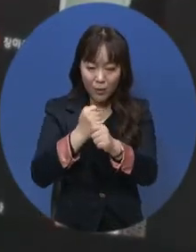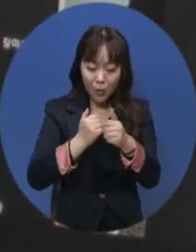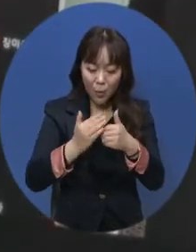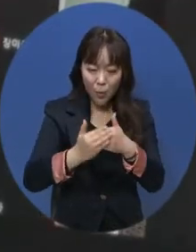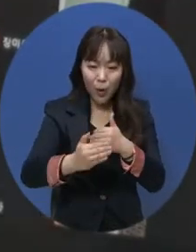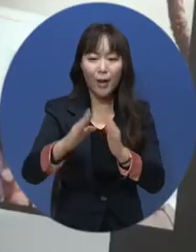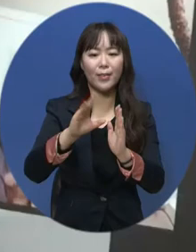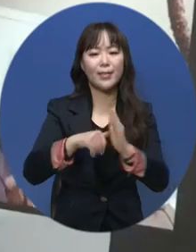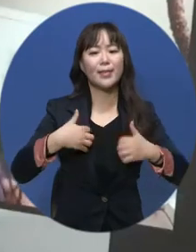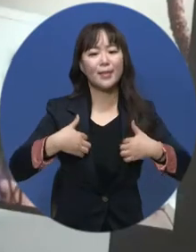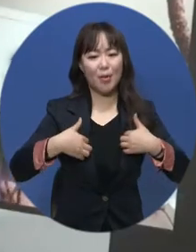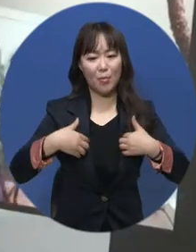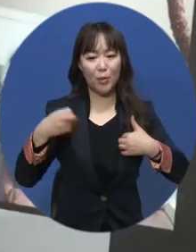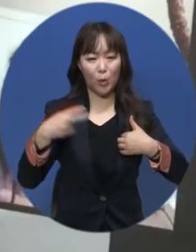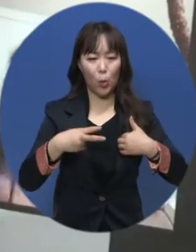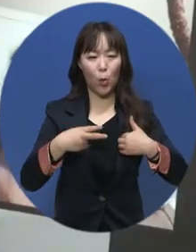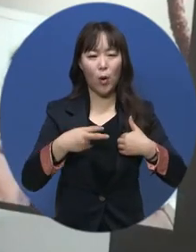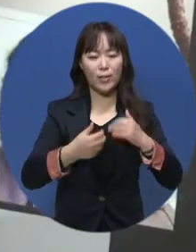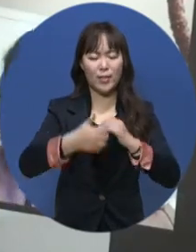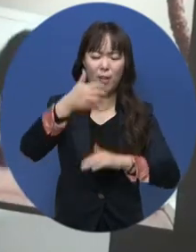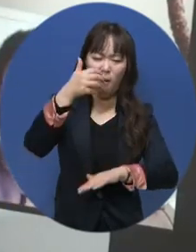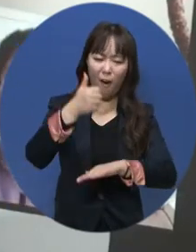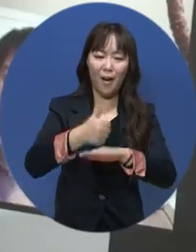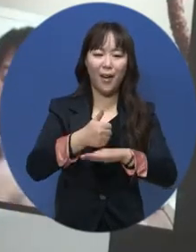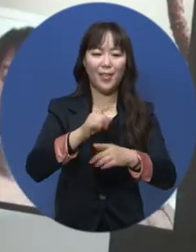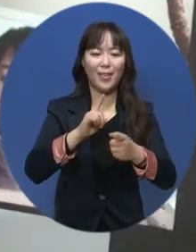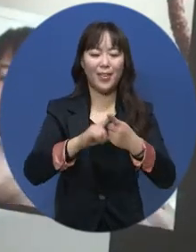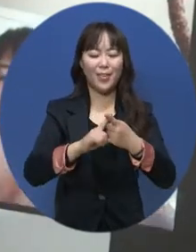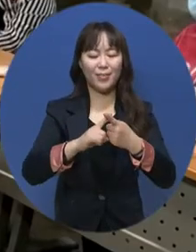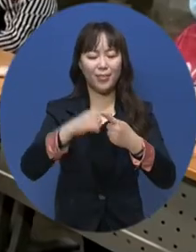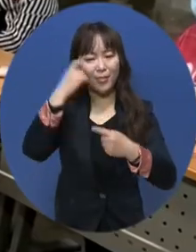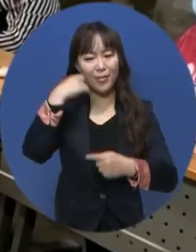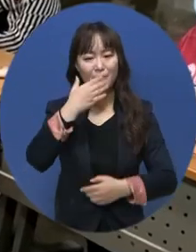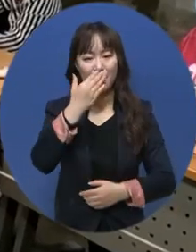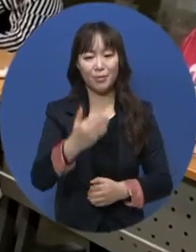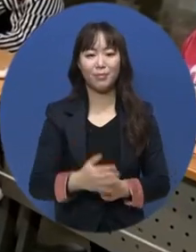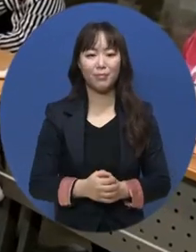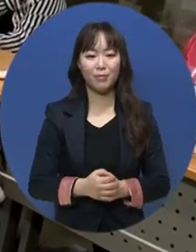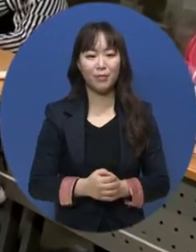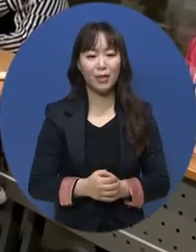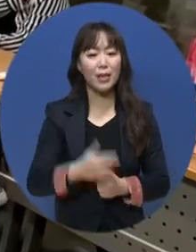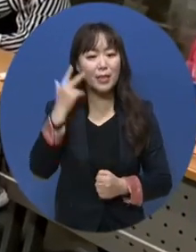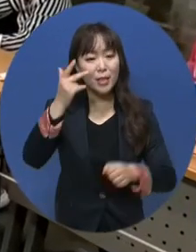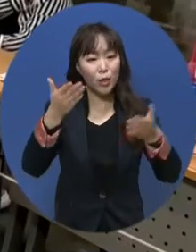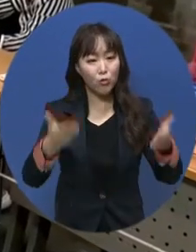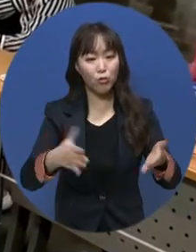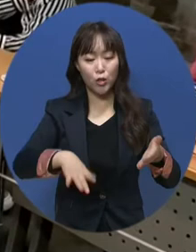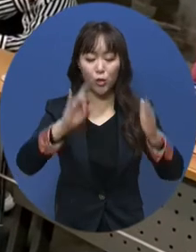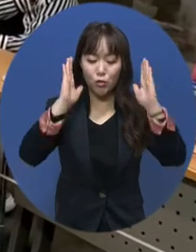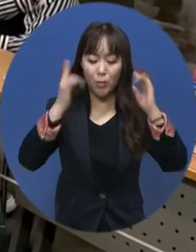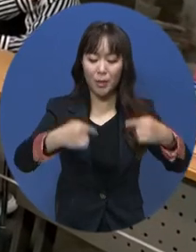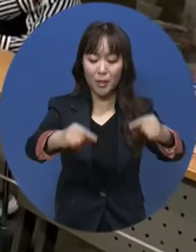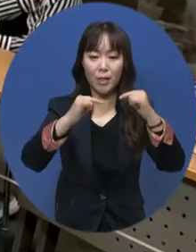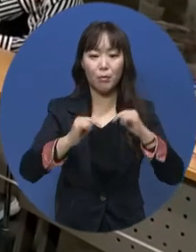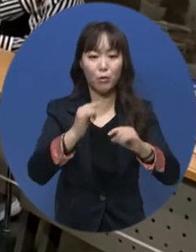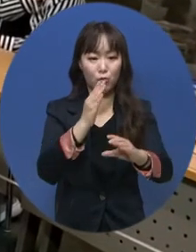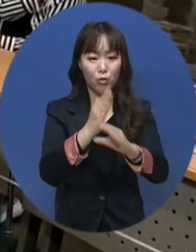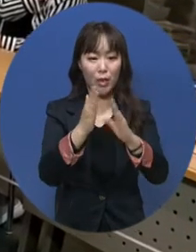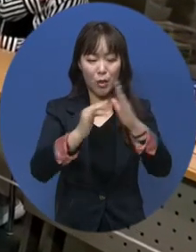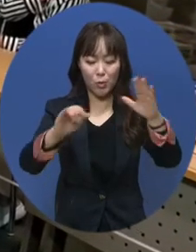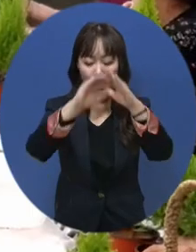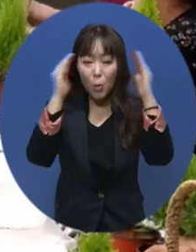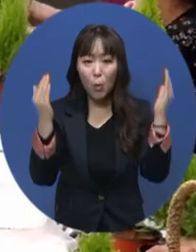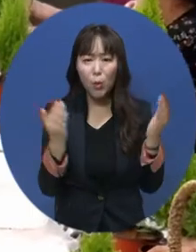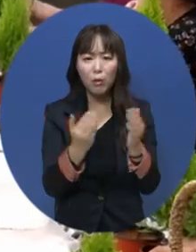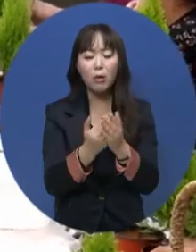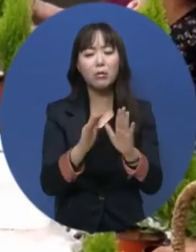속에서 즐거움과 성취감도 느끼고 있었습니다. 7일의 휴첫 수업에 참여하고 있는 가족들